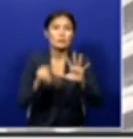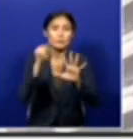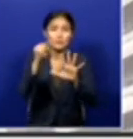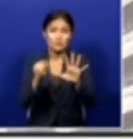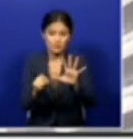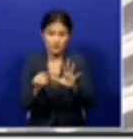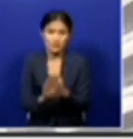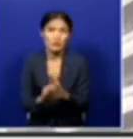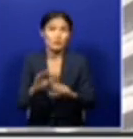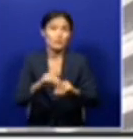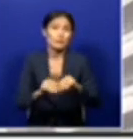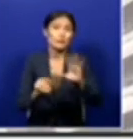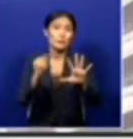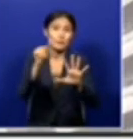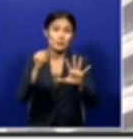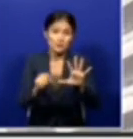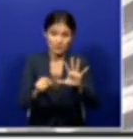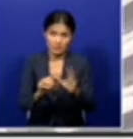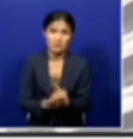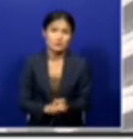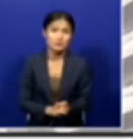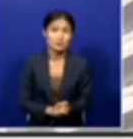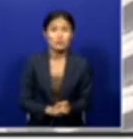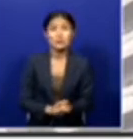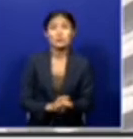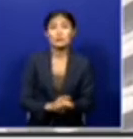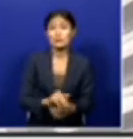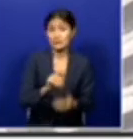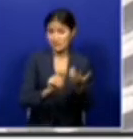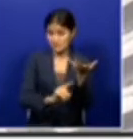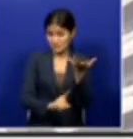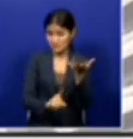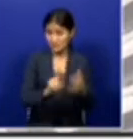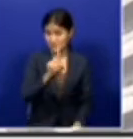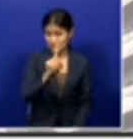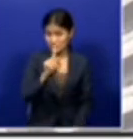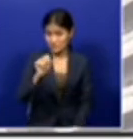5% 5% 1ตันมัน 1,000 กิโลท่านประธานยางอะ